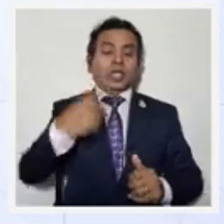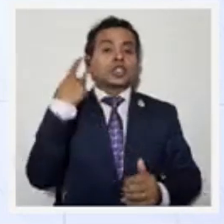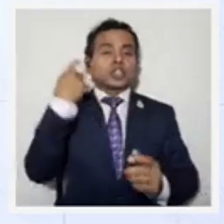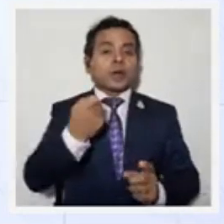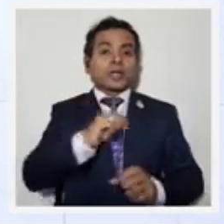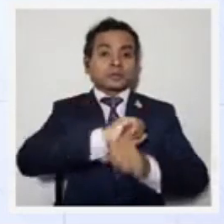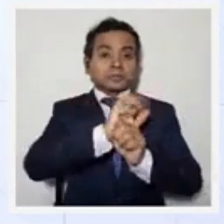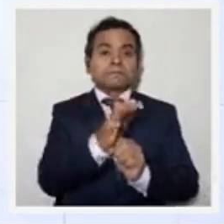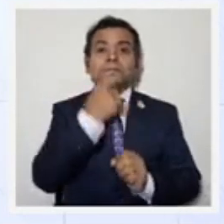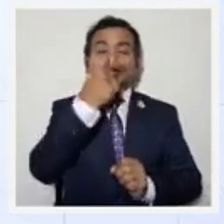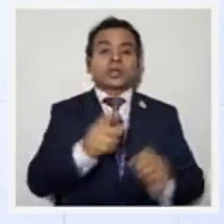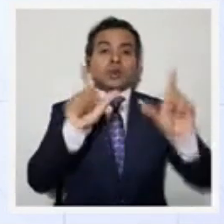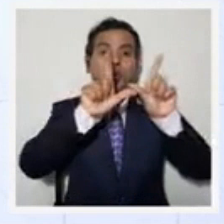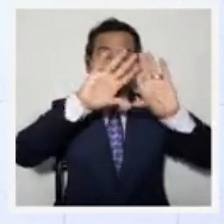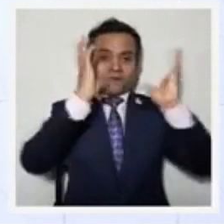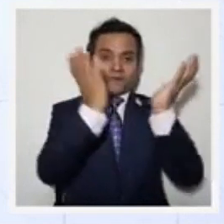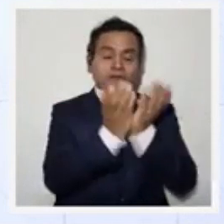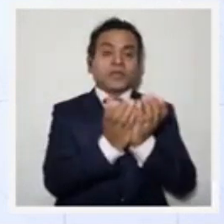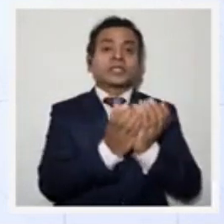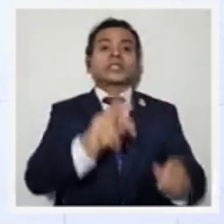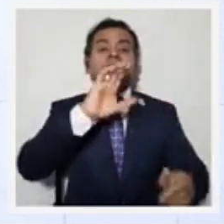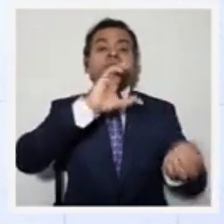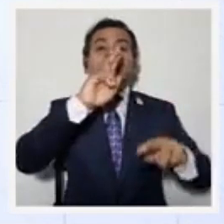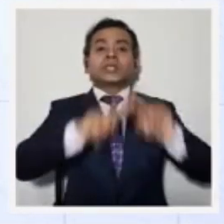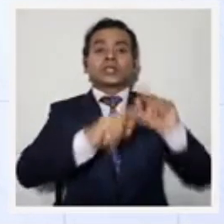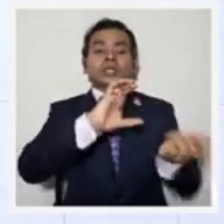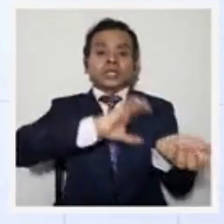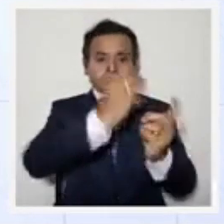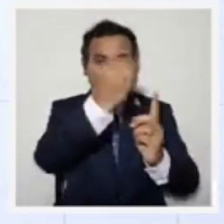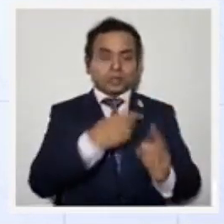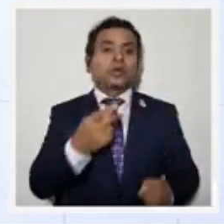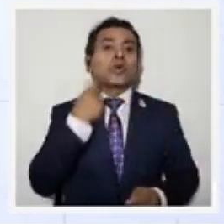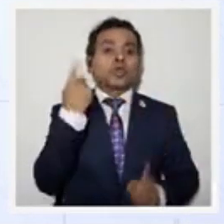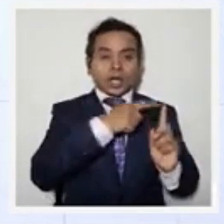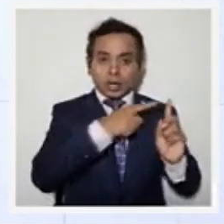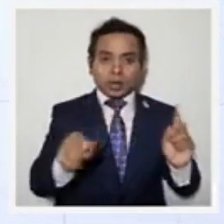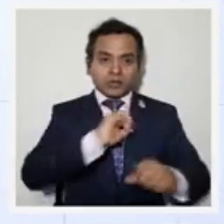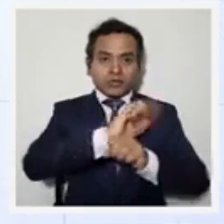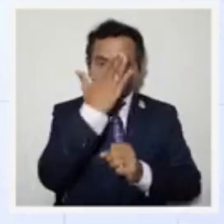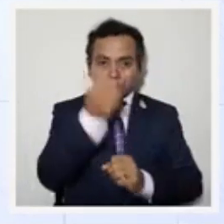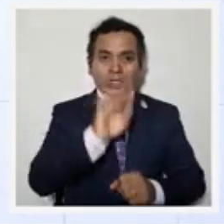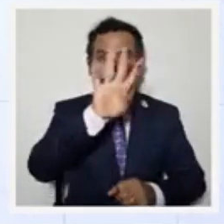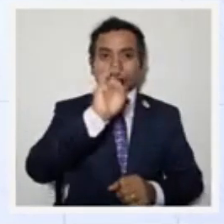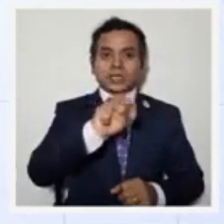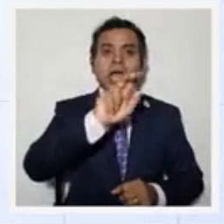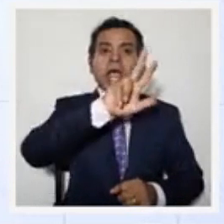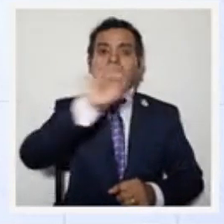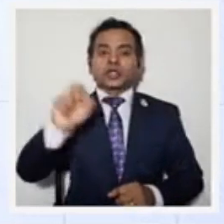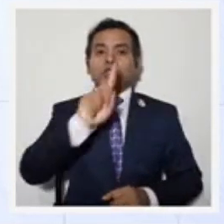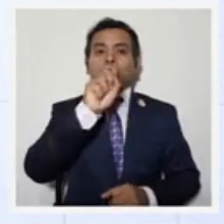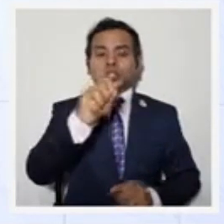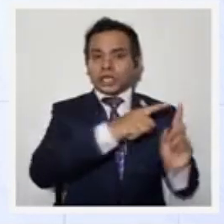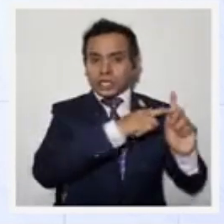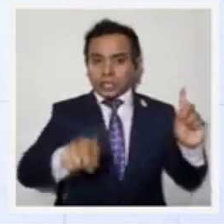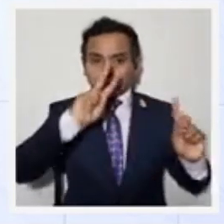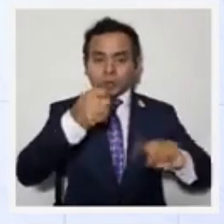এই ছিল আমাদের বাংলাদেশ পরিস্থিতি। এবার আমরা দক্ষিণ এশিয়া কোভিড-19 পরিস্থিতির দিকে দেখলে, যেটা আমরা সংগ্রহ করেছি বিশ্ব স্বাস্থ্য সংস্থা